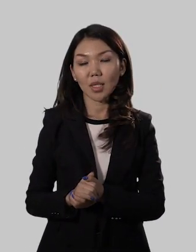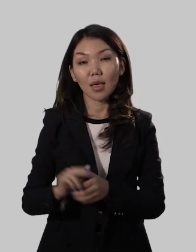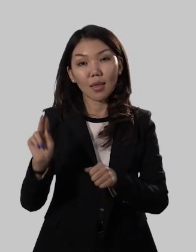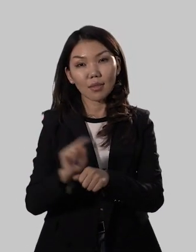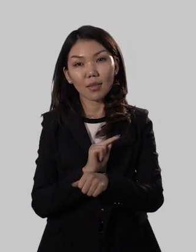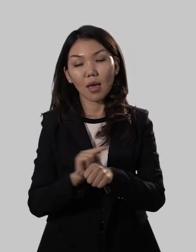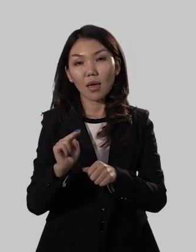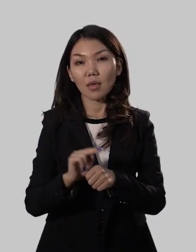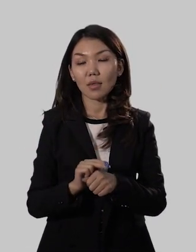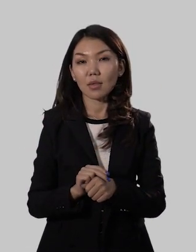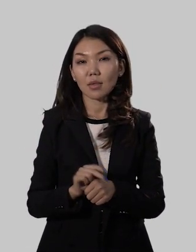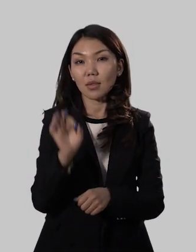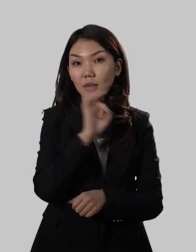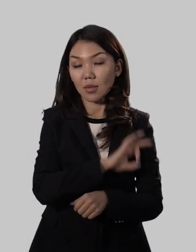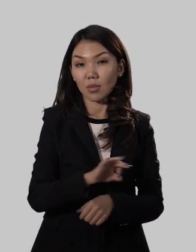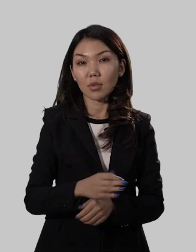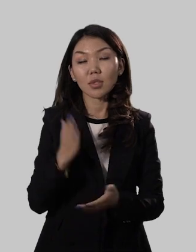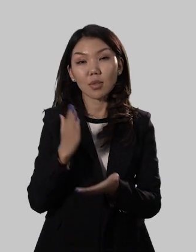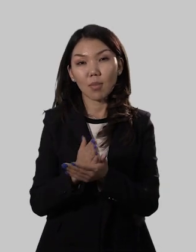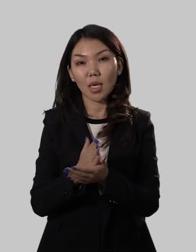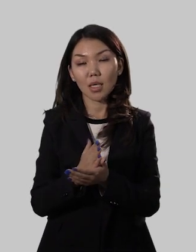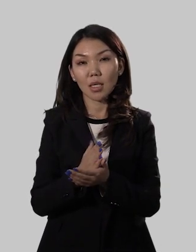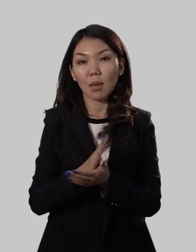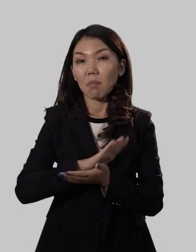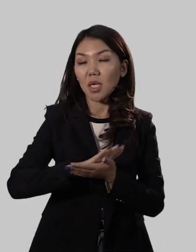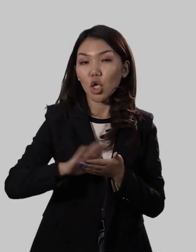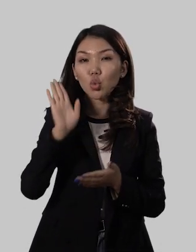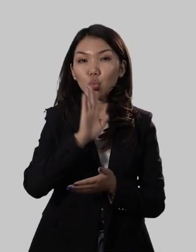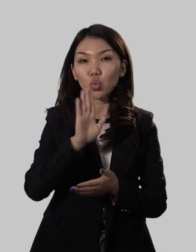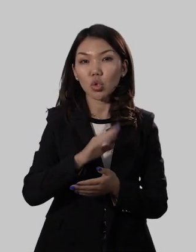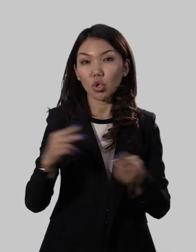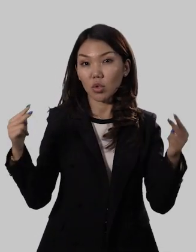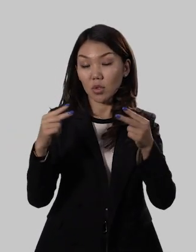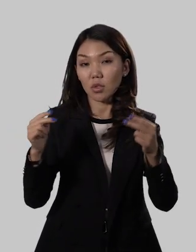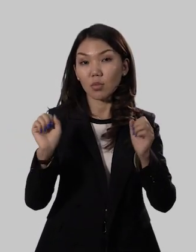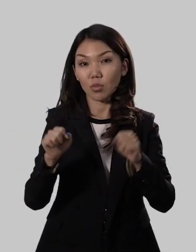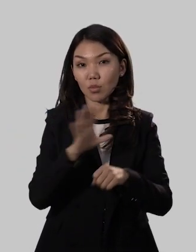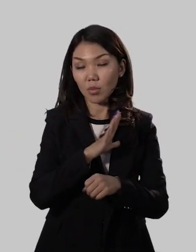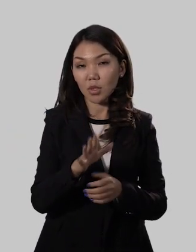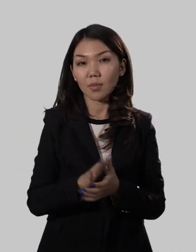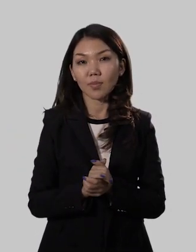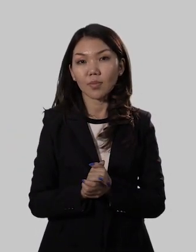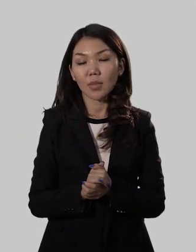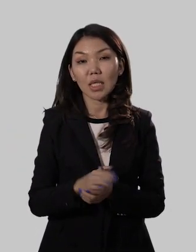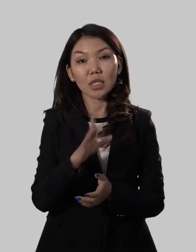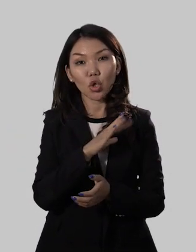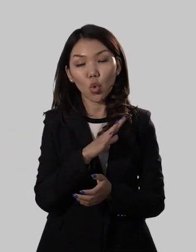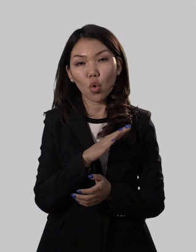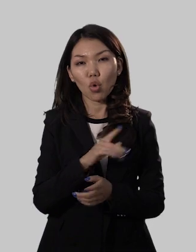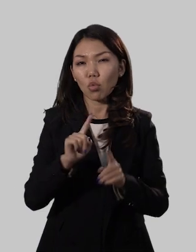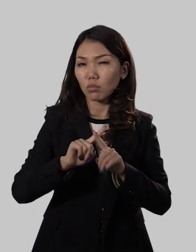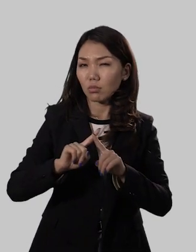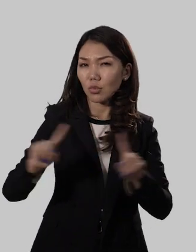дарылык касиети бар минералдык суулардын агып турганына күбө болосуң. Ысык